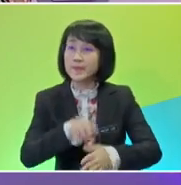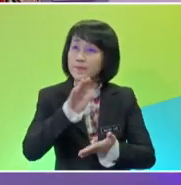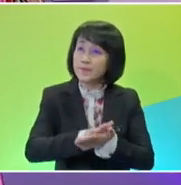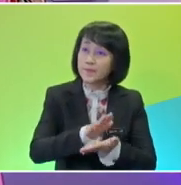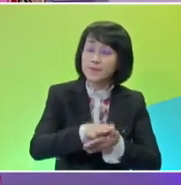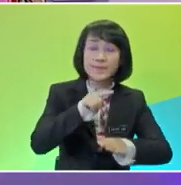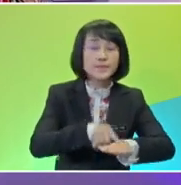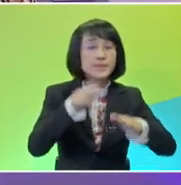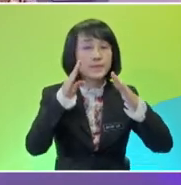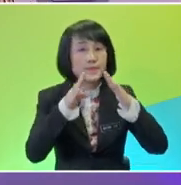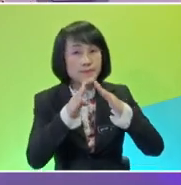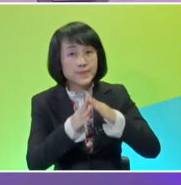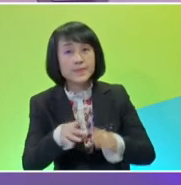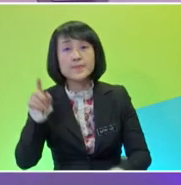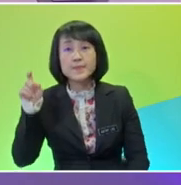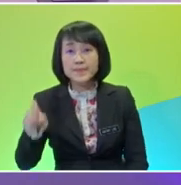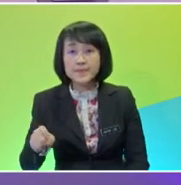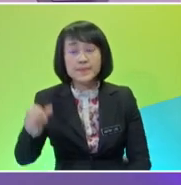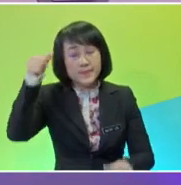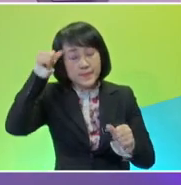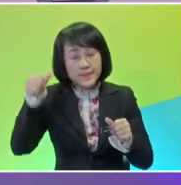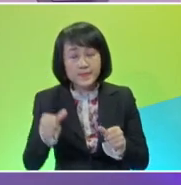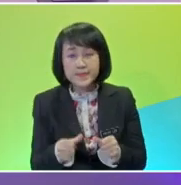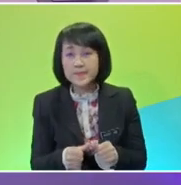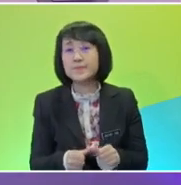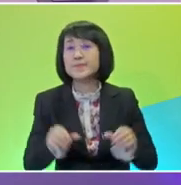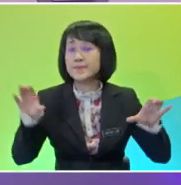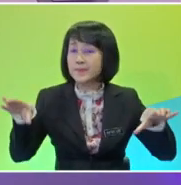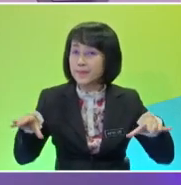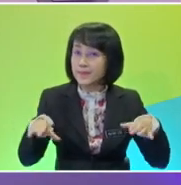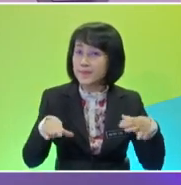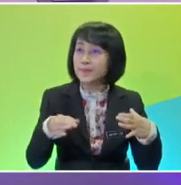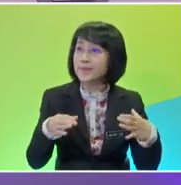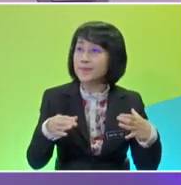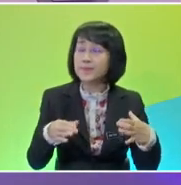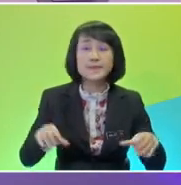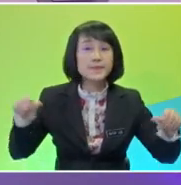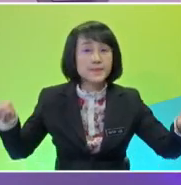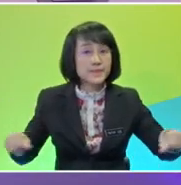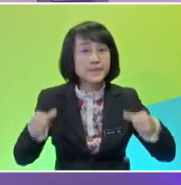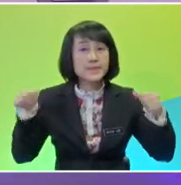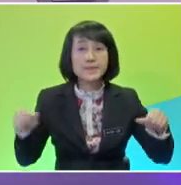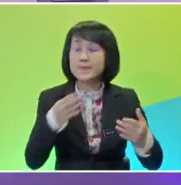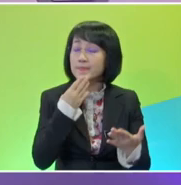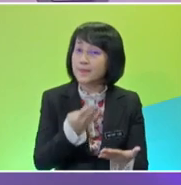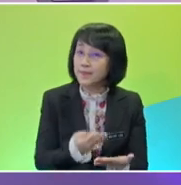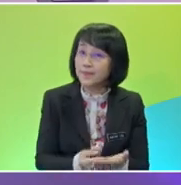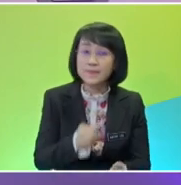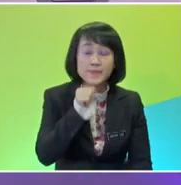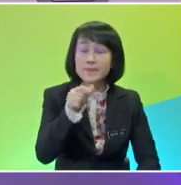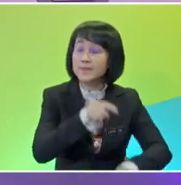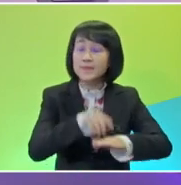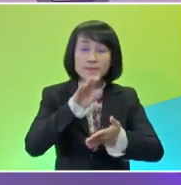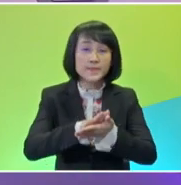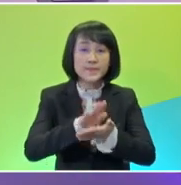di mana Kita perlu sematkan dalam hati untuk membuat amal amalan baik Nah bukan di sekolah saja sebab